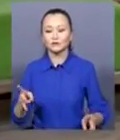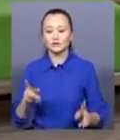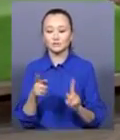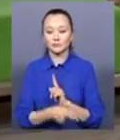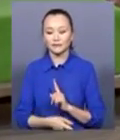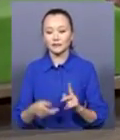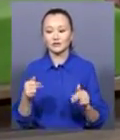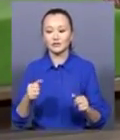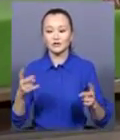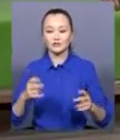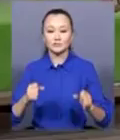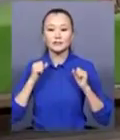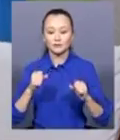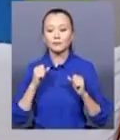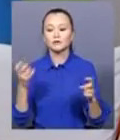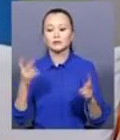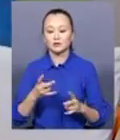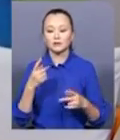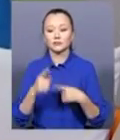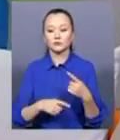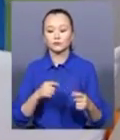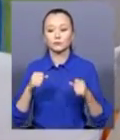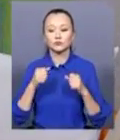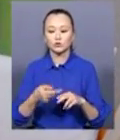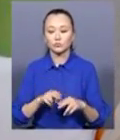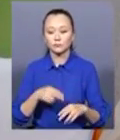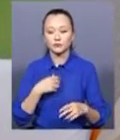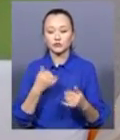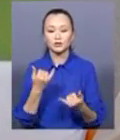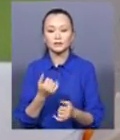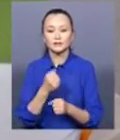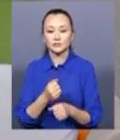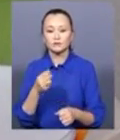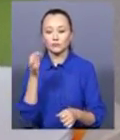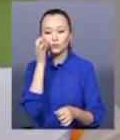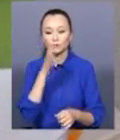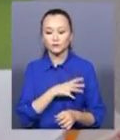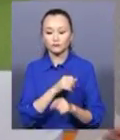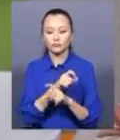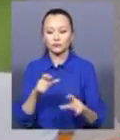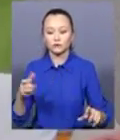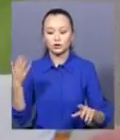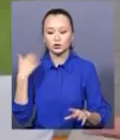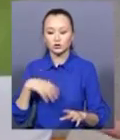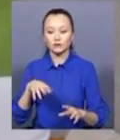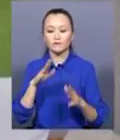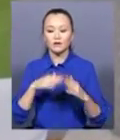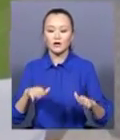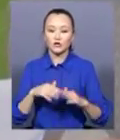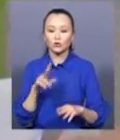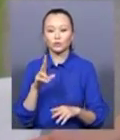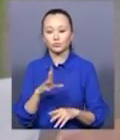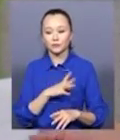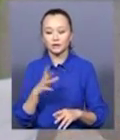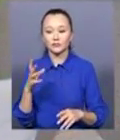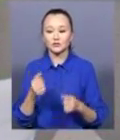надо. То есть надо заниматься. Теперь следующее упражнение, которое мы сейчас делаем, это помните, вот мы в школе раньше, вот в лагерях кто был,